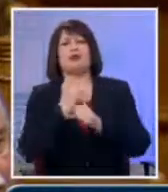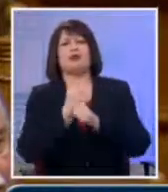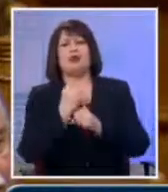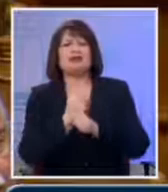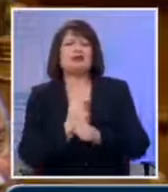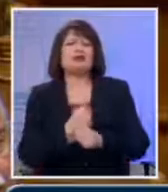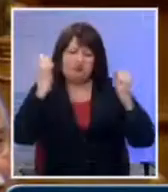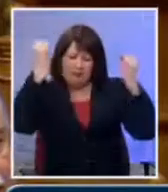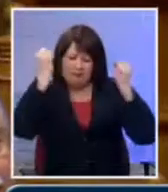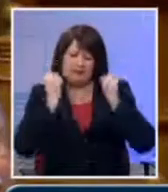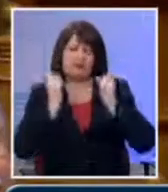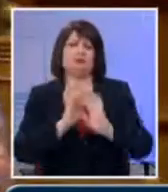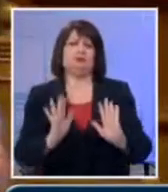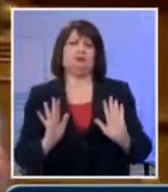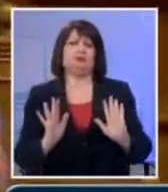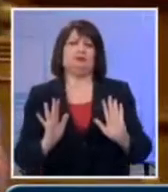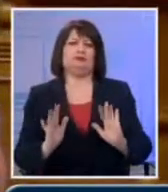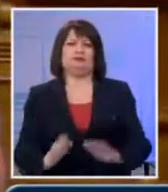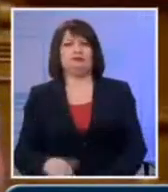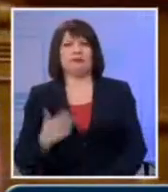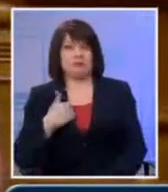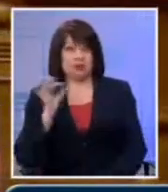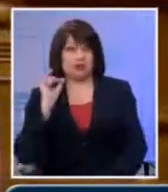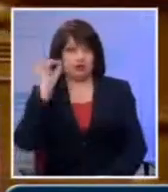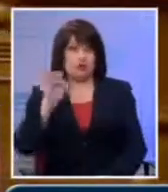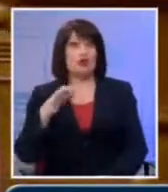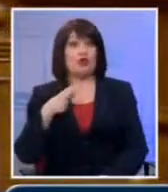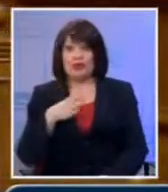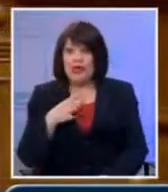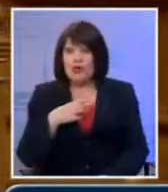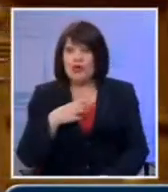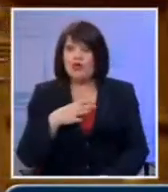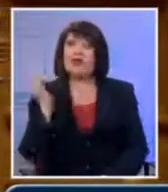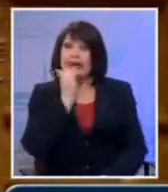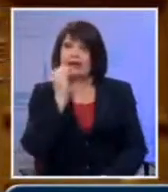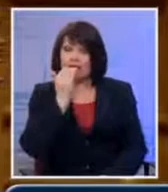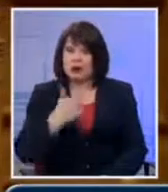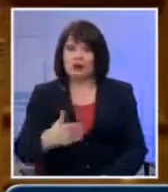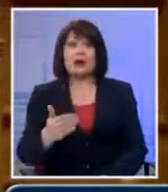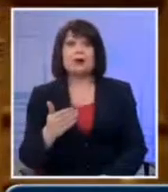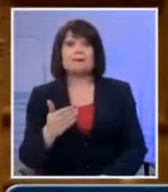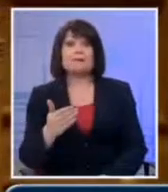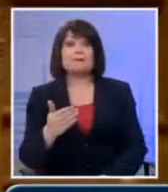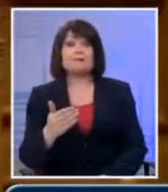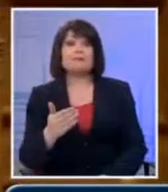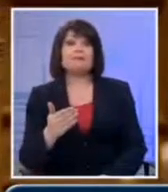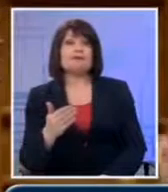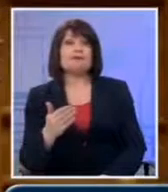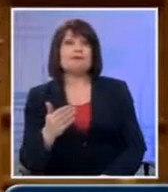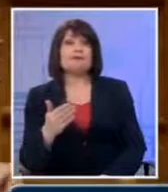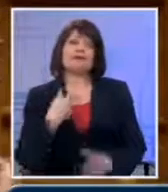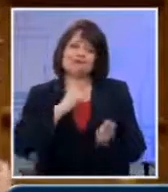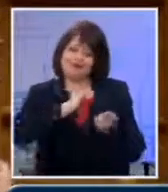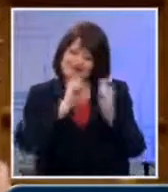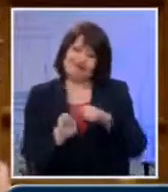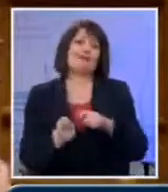λατηθεί. Γιατί εμείς σκοπεύουμε το συντομότερο δυνατό να